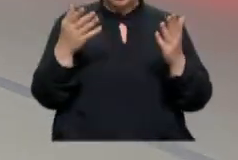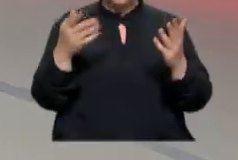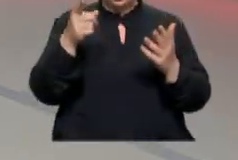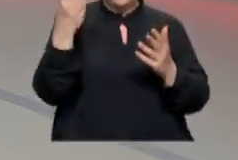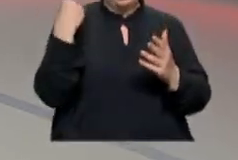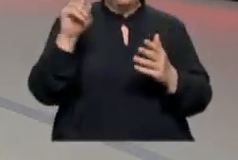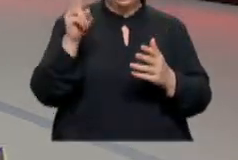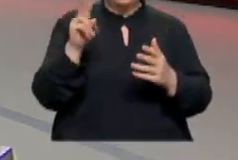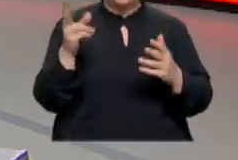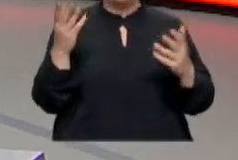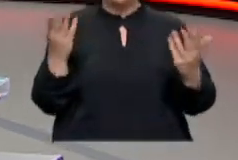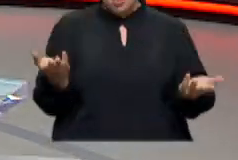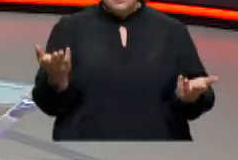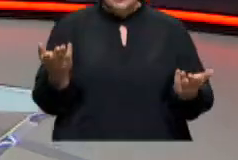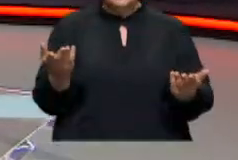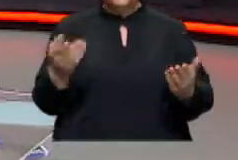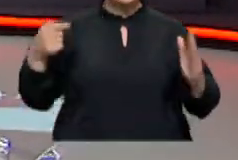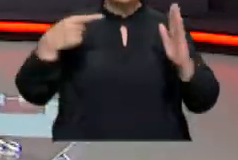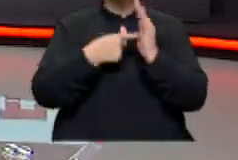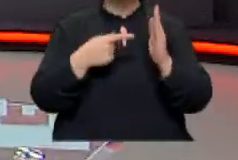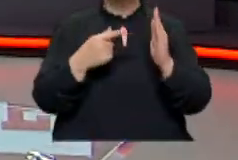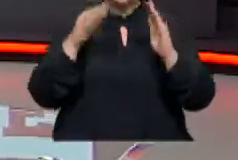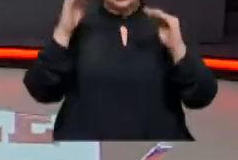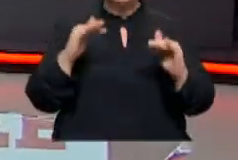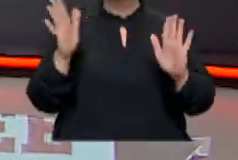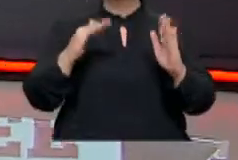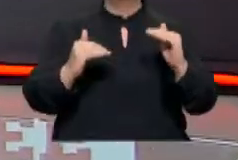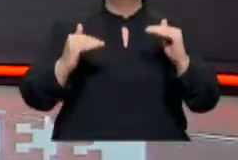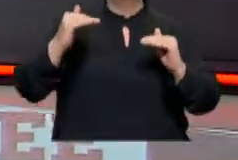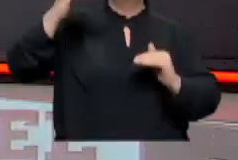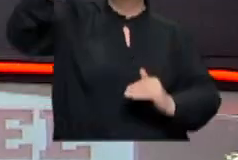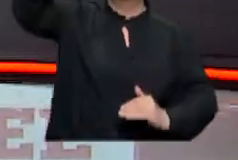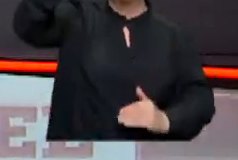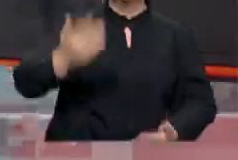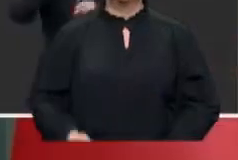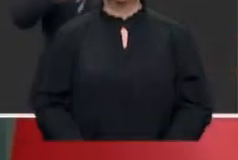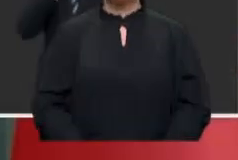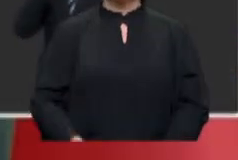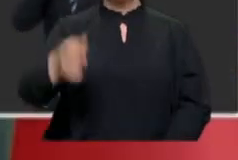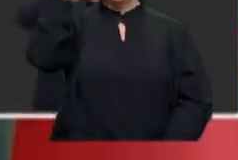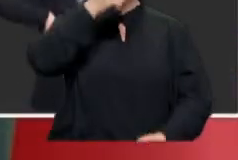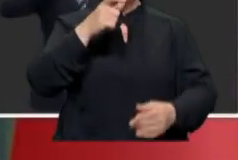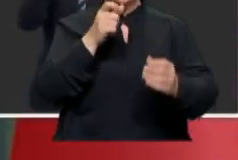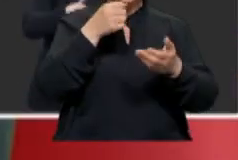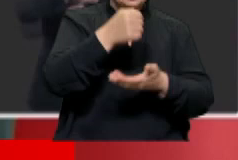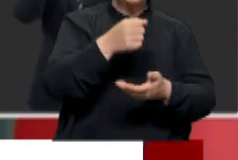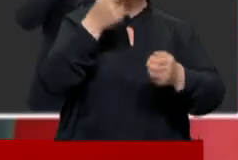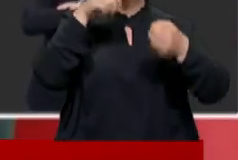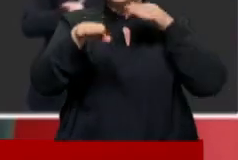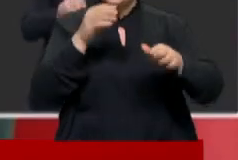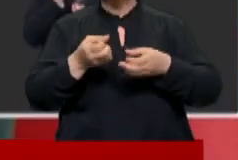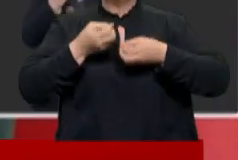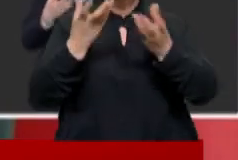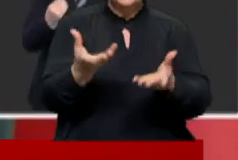yeni modelde. Ama hedef azaltmak da ama o artıyor. Türkiye yatırım, istihdam,